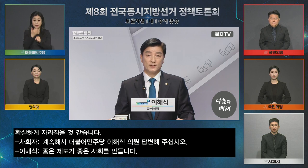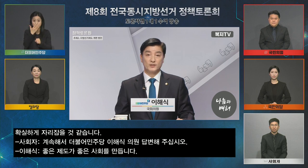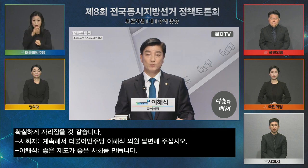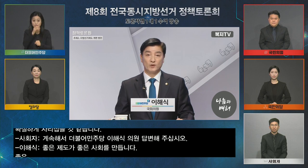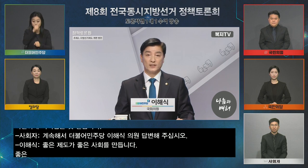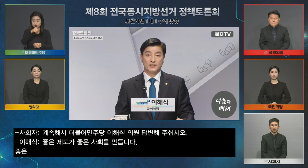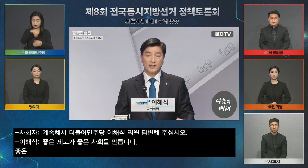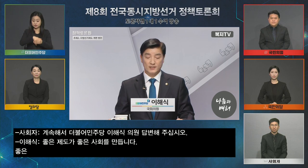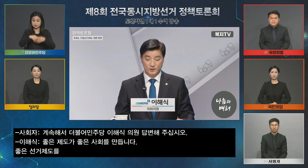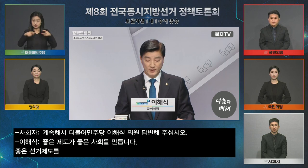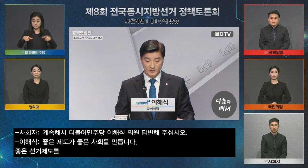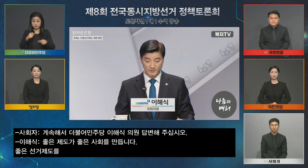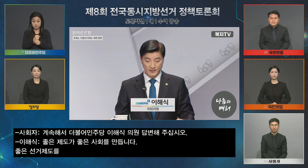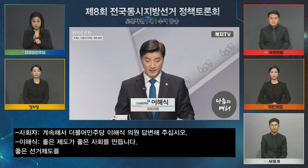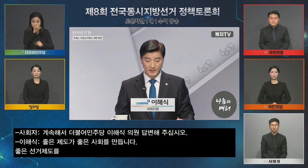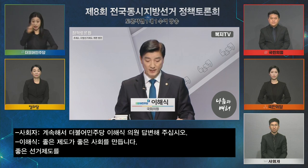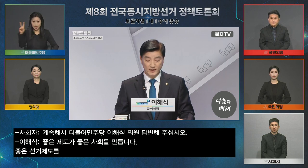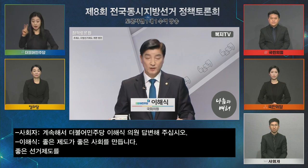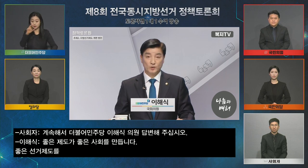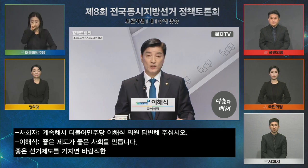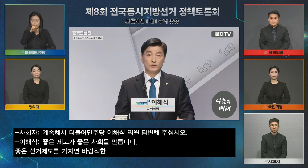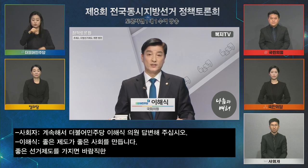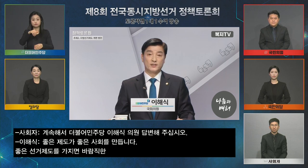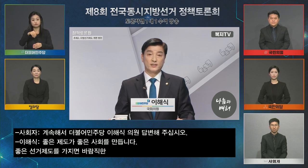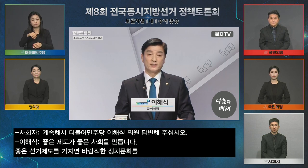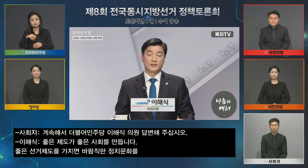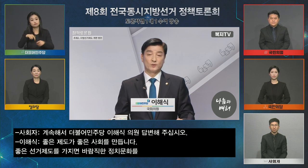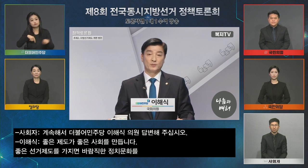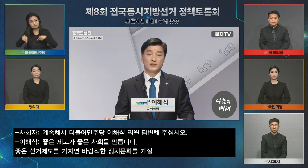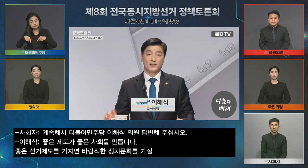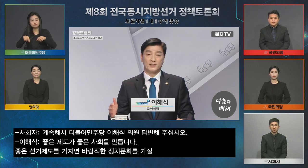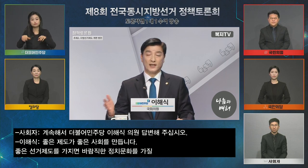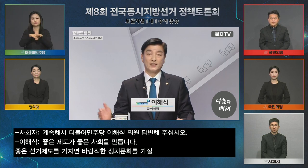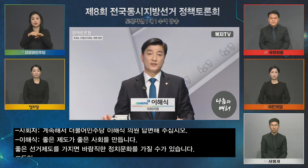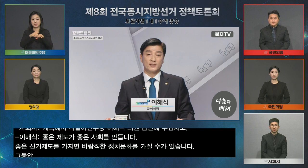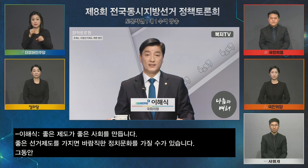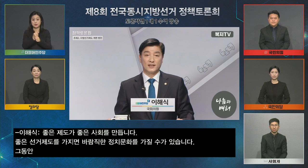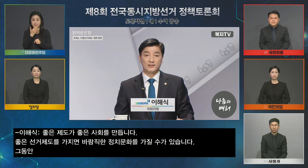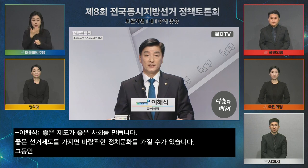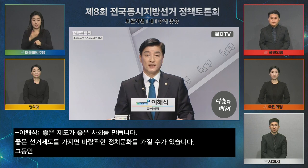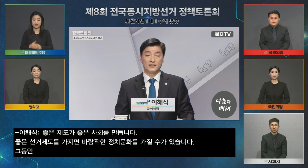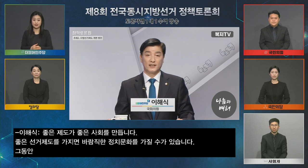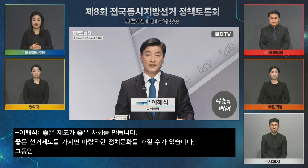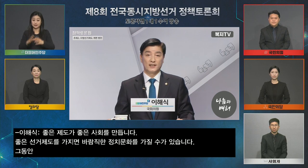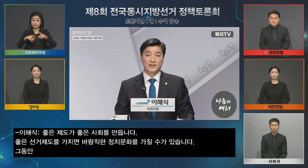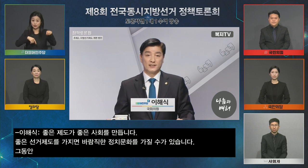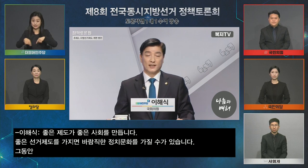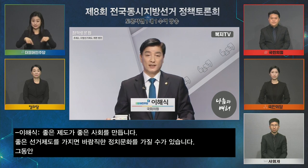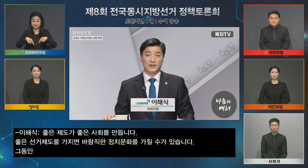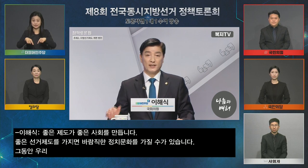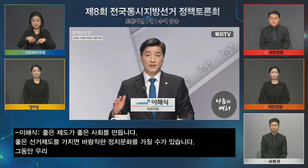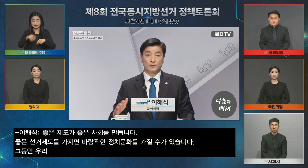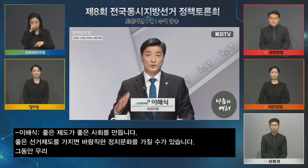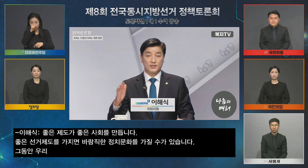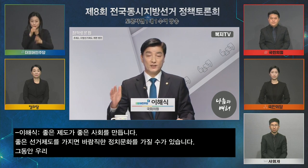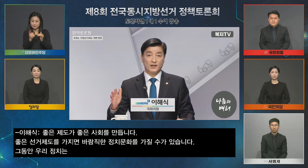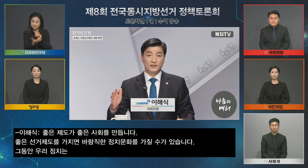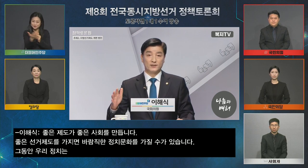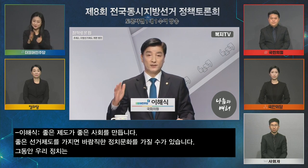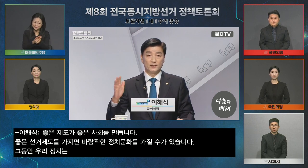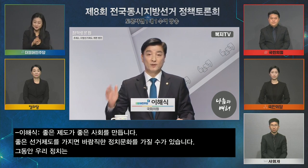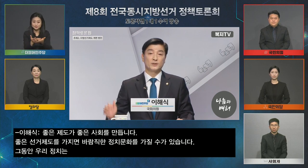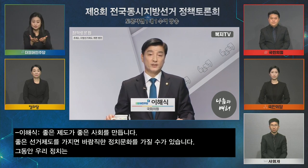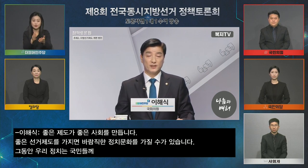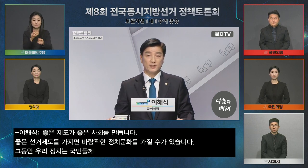바람직한 정치 문화를 가질 수가 있습니다. 그동안 우리 정치는 국민들께 잘하기 경쟁을 하는 것이 아니라 상대방의 잘못을